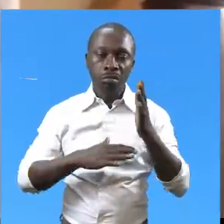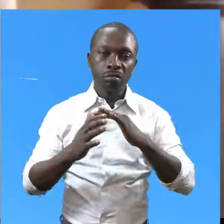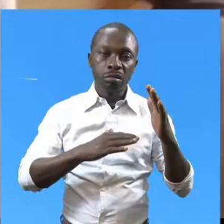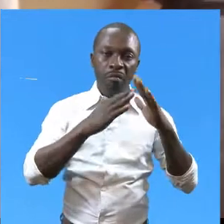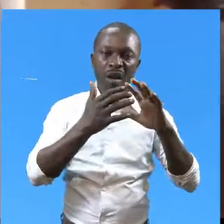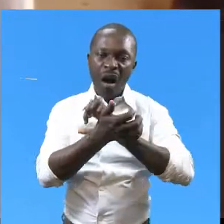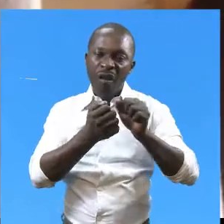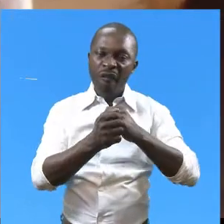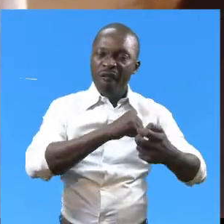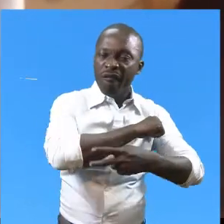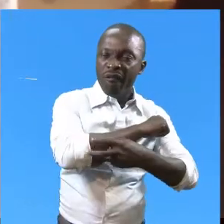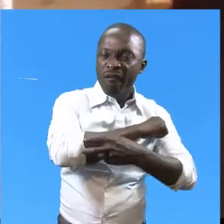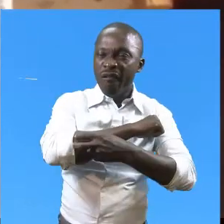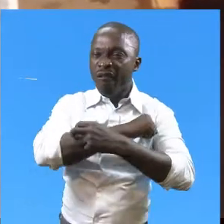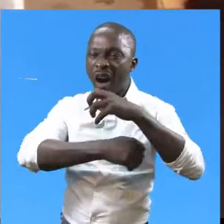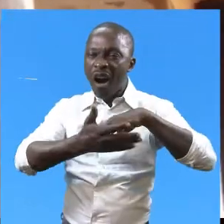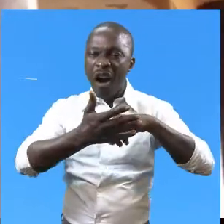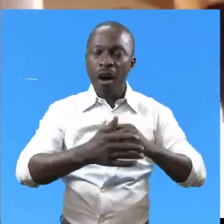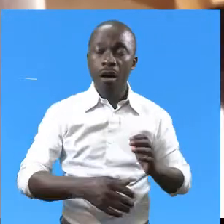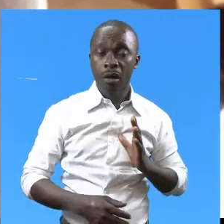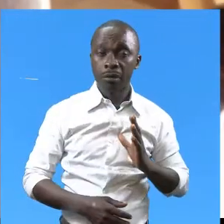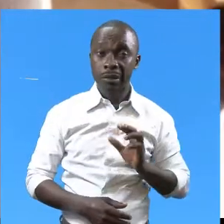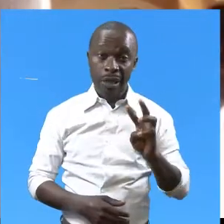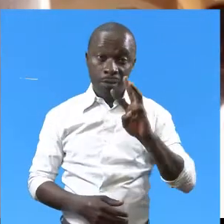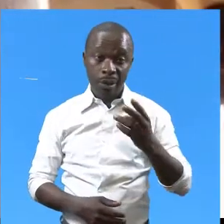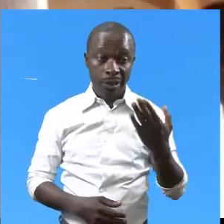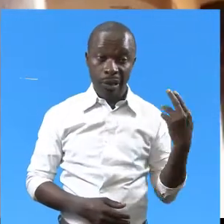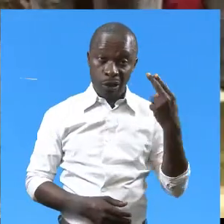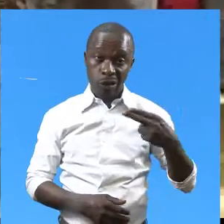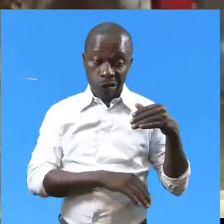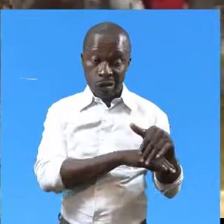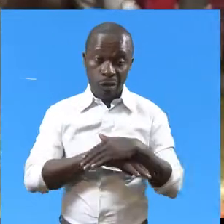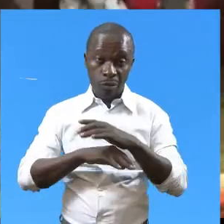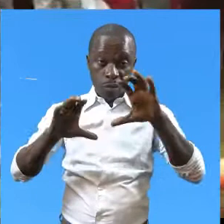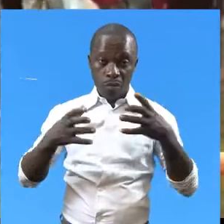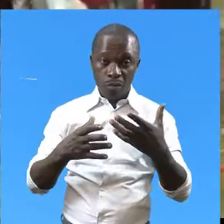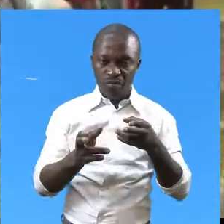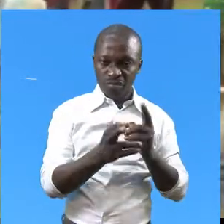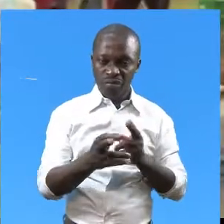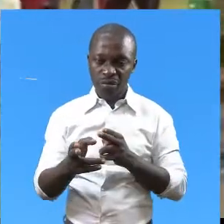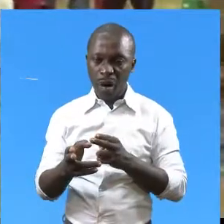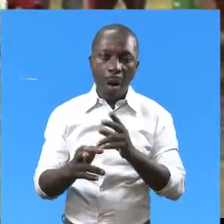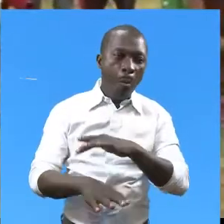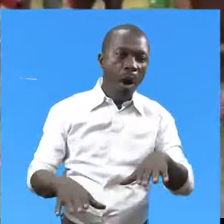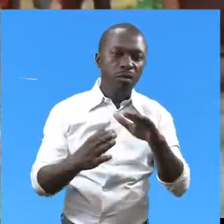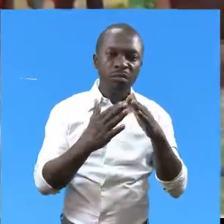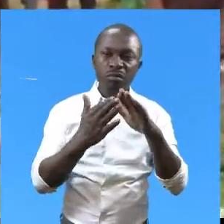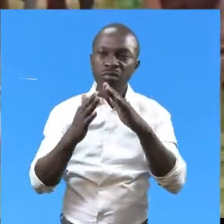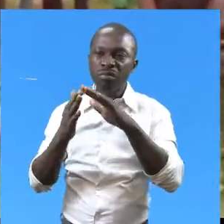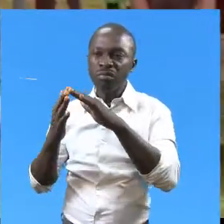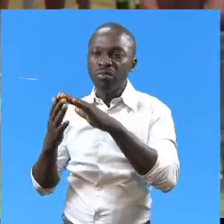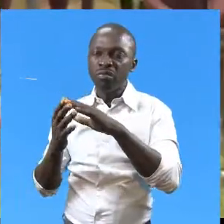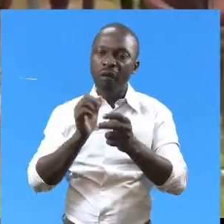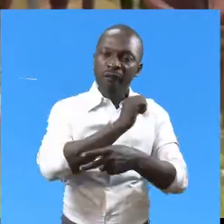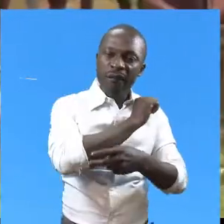cambriolages et braquages sont courants. La nuit de mercredi à jeudi, aux environs d'une heure, un groupe de braqueurs armés a semé la terreur dans